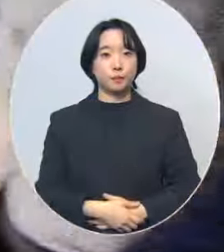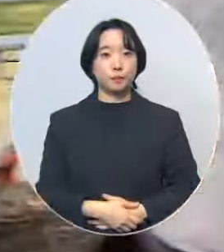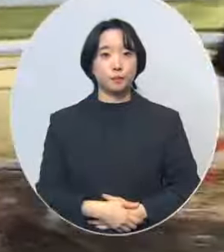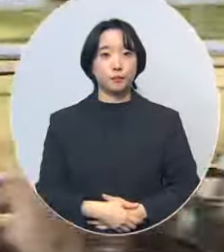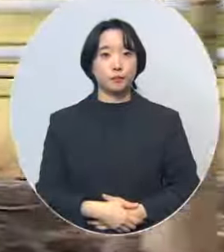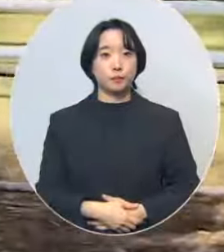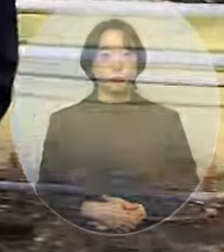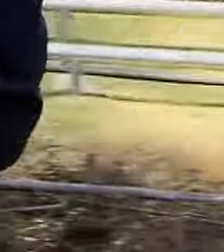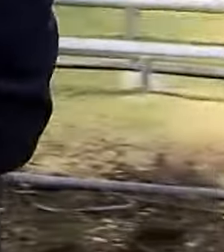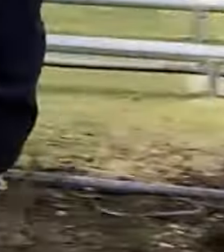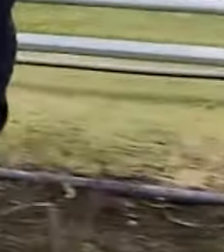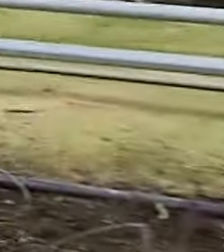김찬규